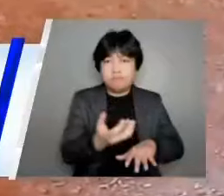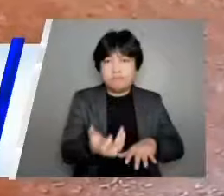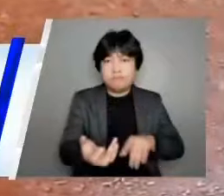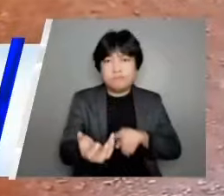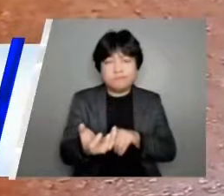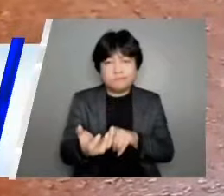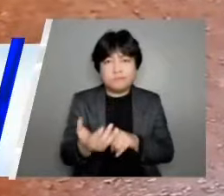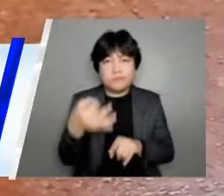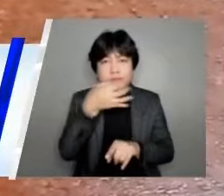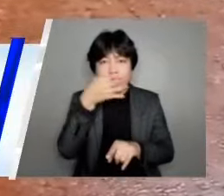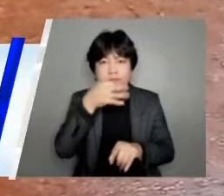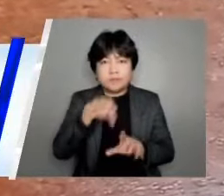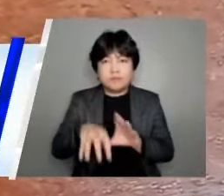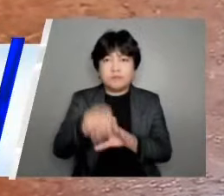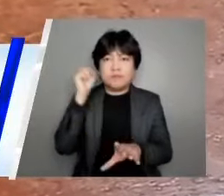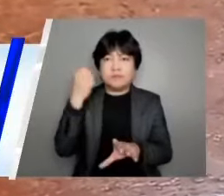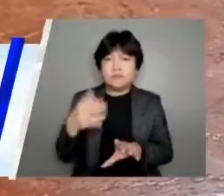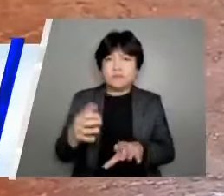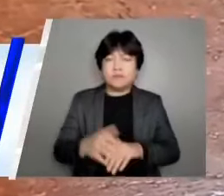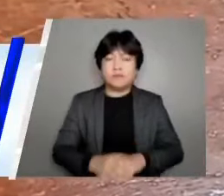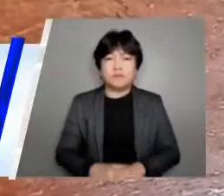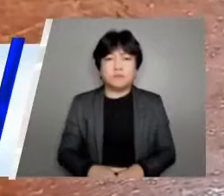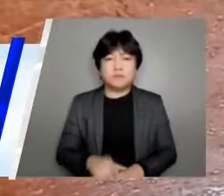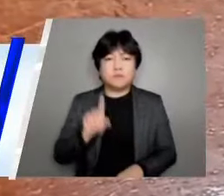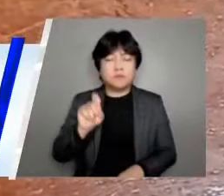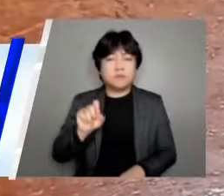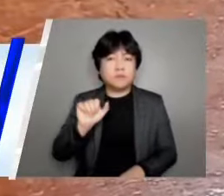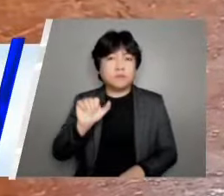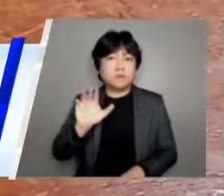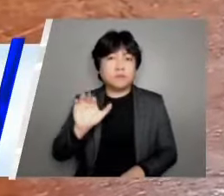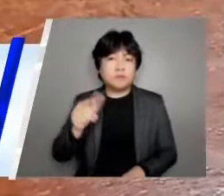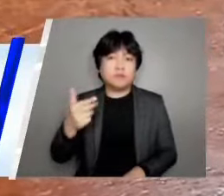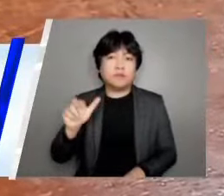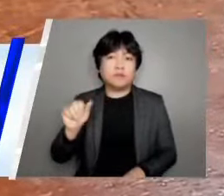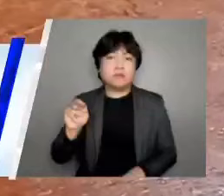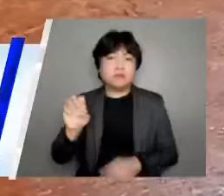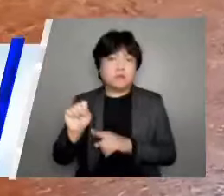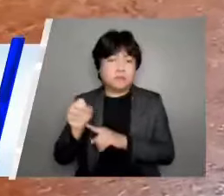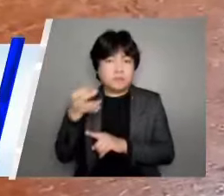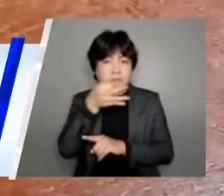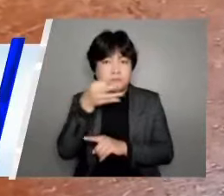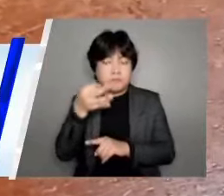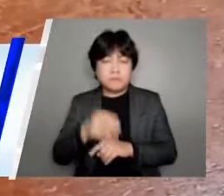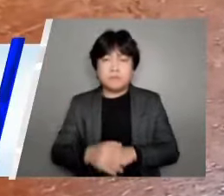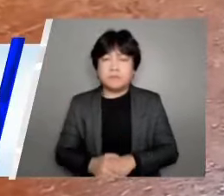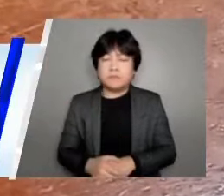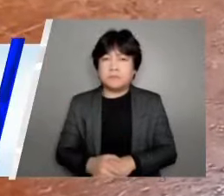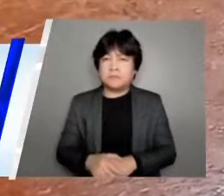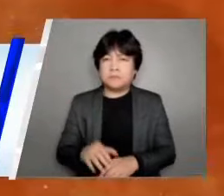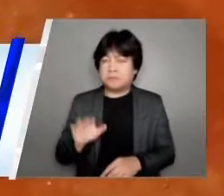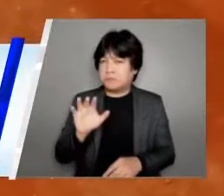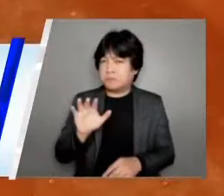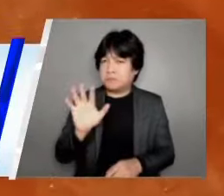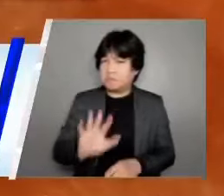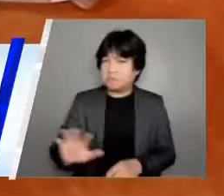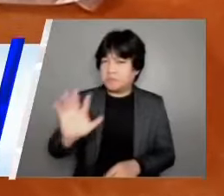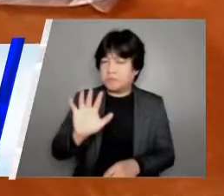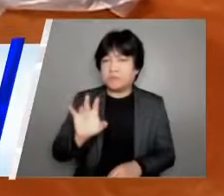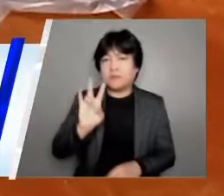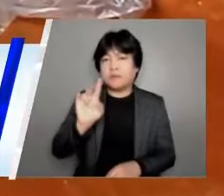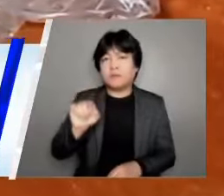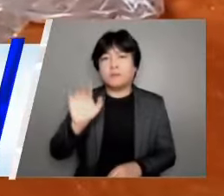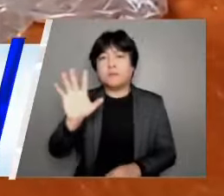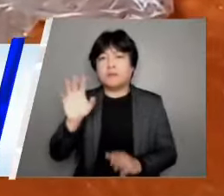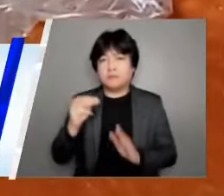ng 115.66 grams ang bigat ng shabu. Nasa 7.5 million pesos ang halaga nito. Nakabalot